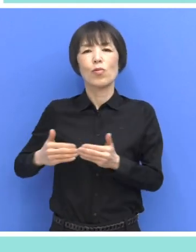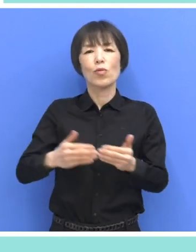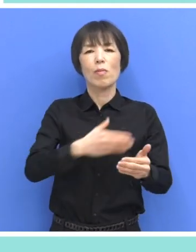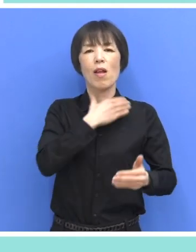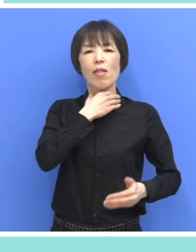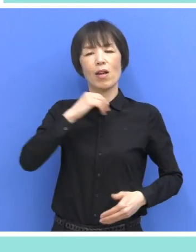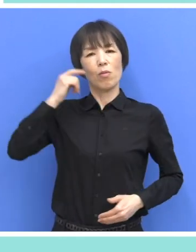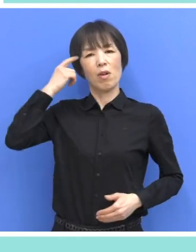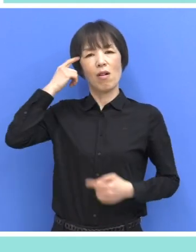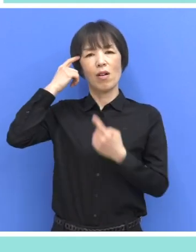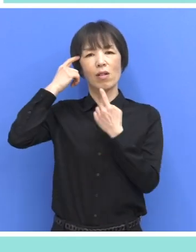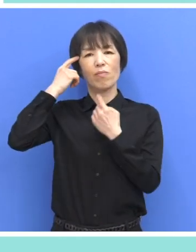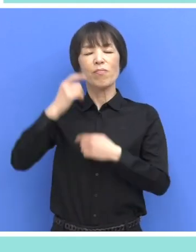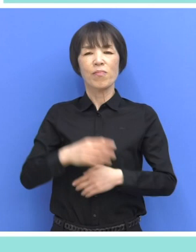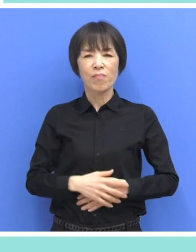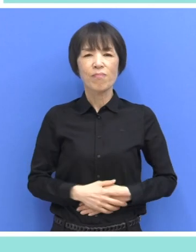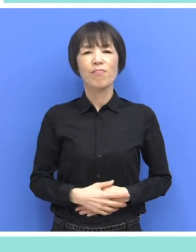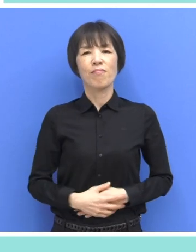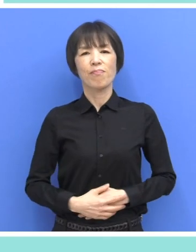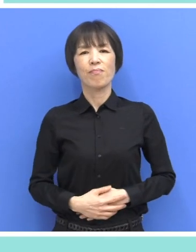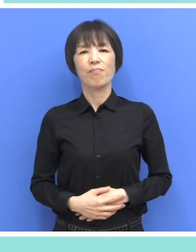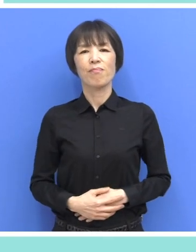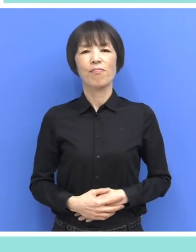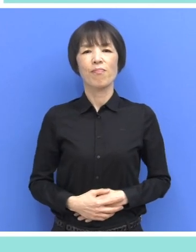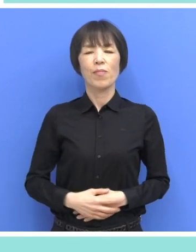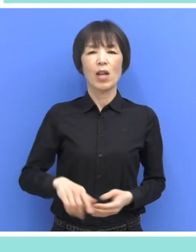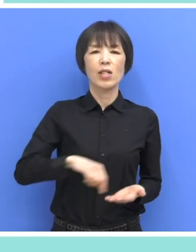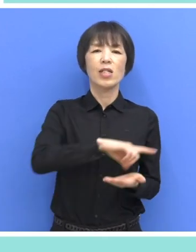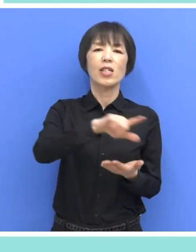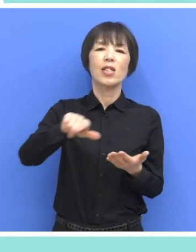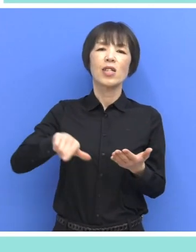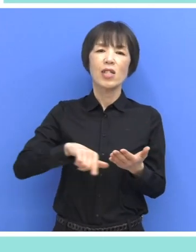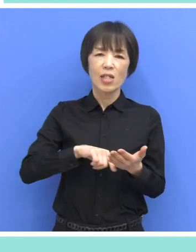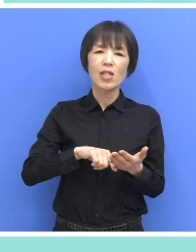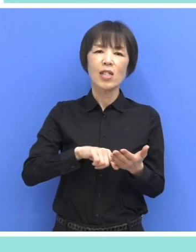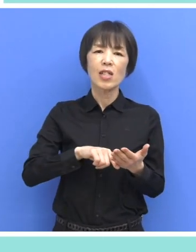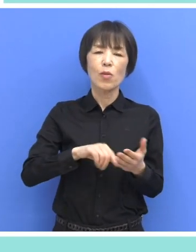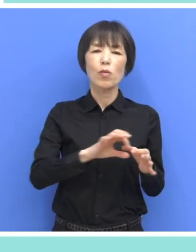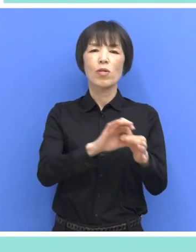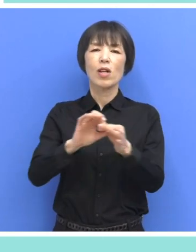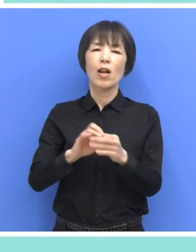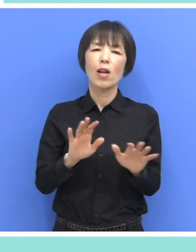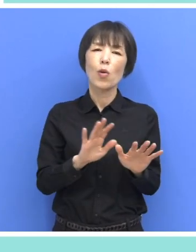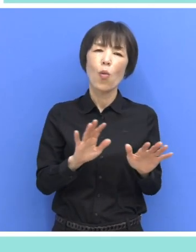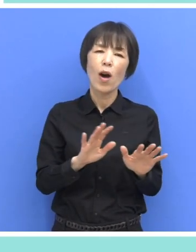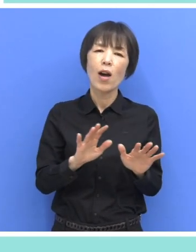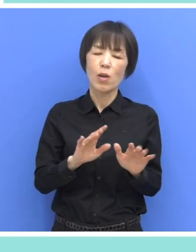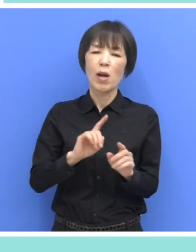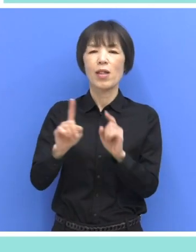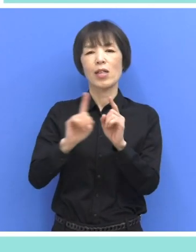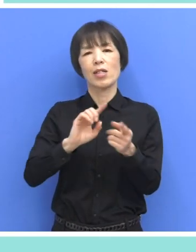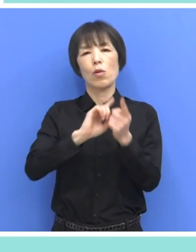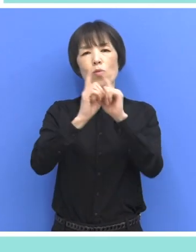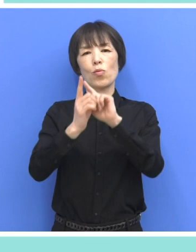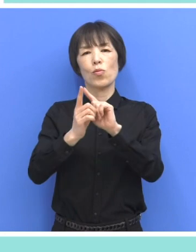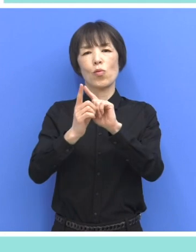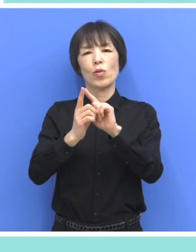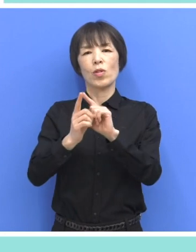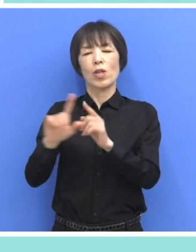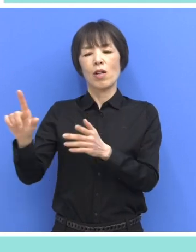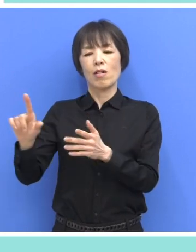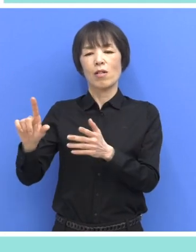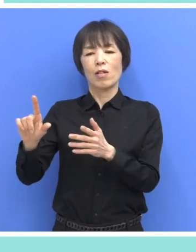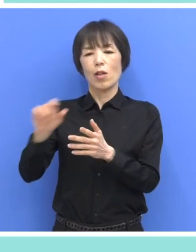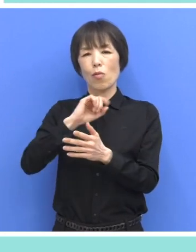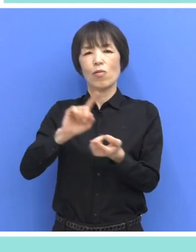きたいというふうに考えています。 地域コミュニティの企画化をデジタルの力を使って解決するというお話がありましたが、はい、改